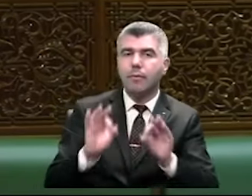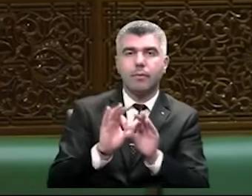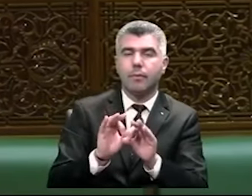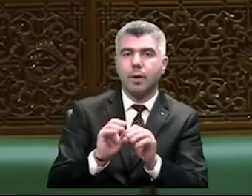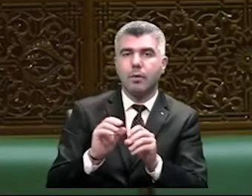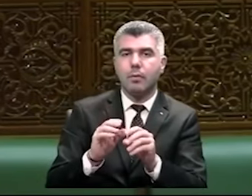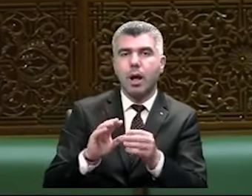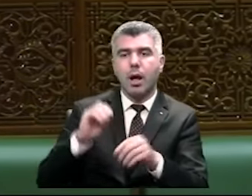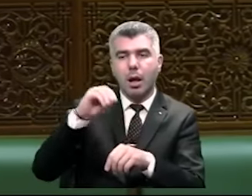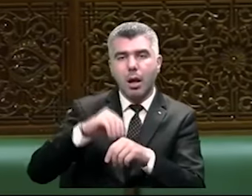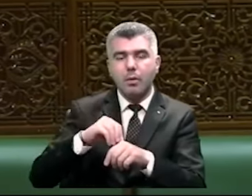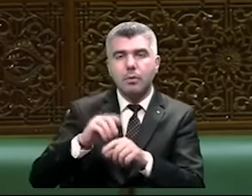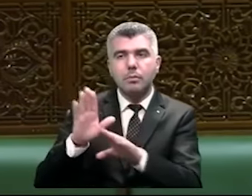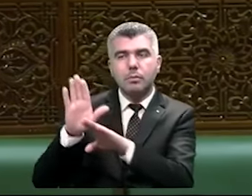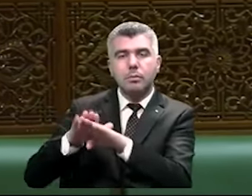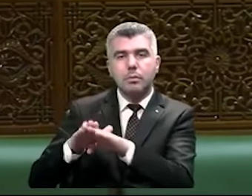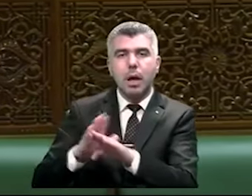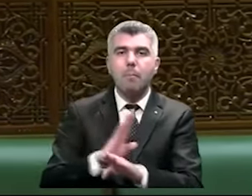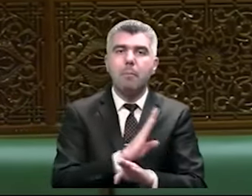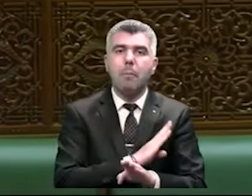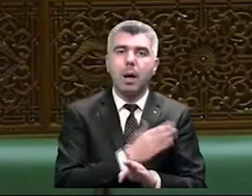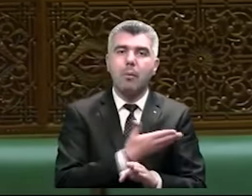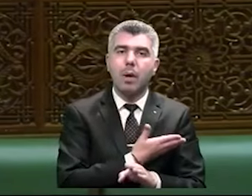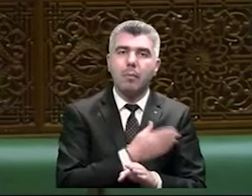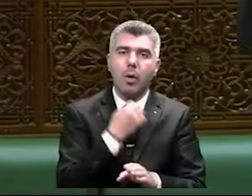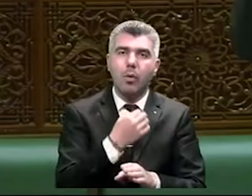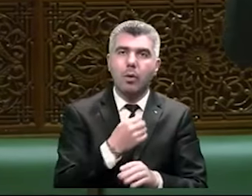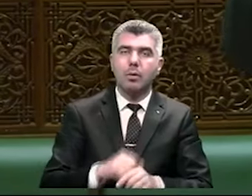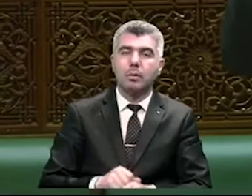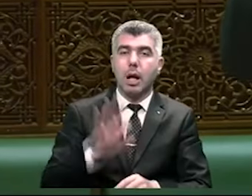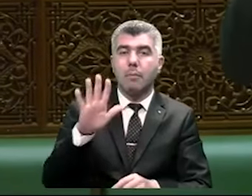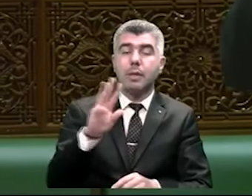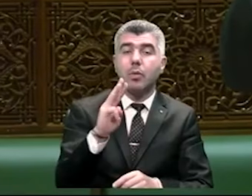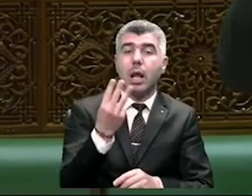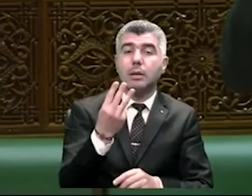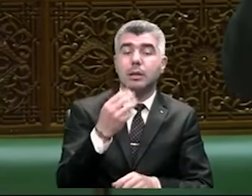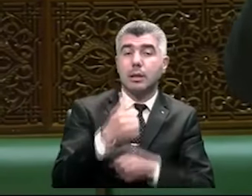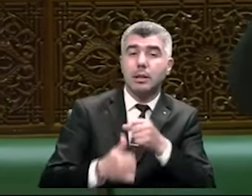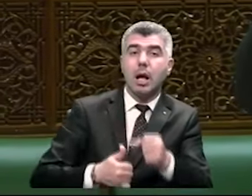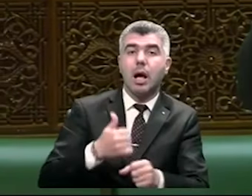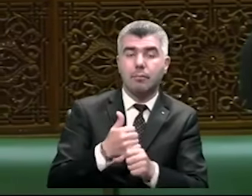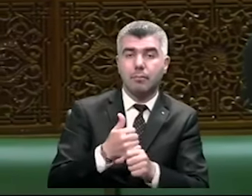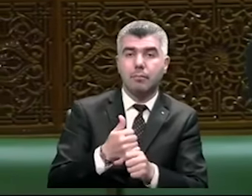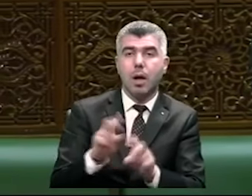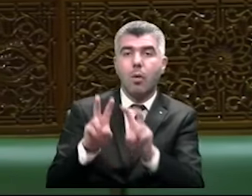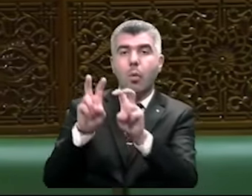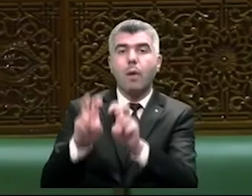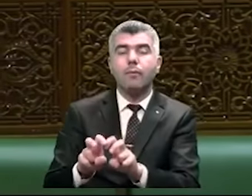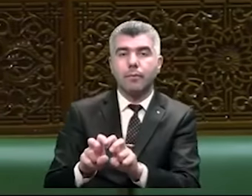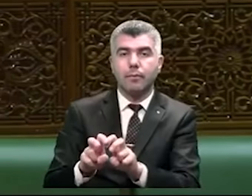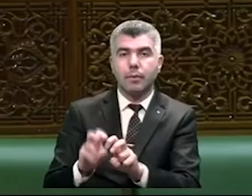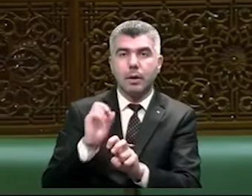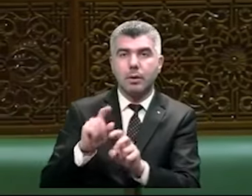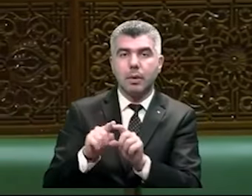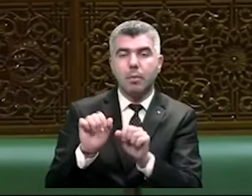ونمشي نعيط الاولياء ديال الطلبه باش ضغان 35 عام السيد الوزير اللي فرقت ديال التوقيفات